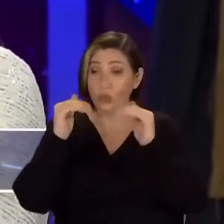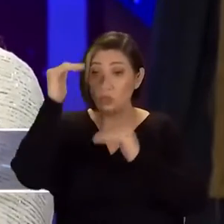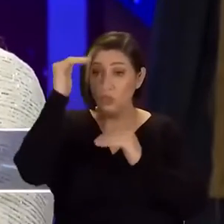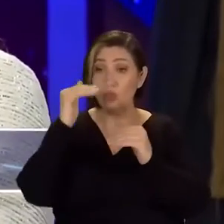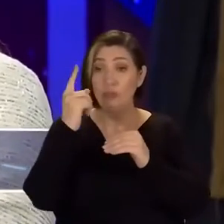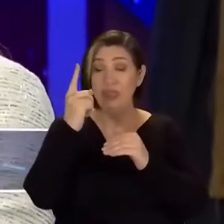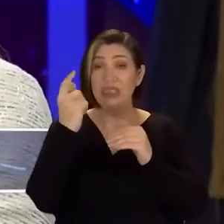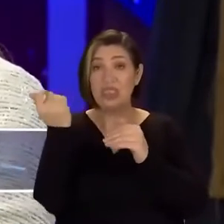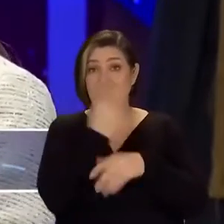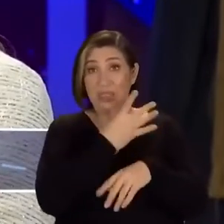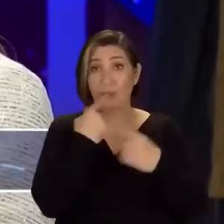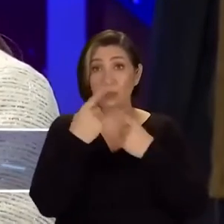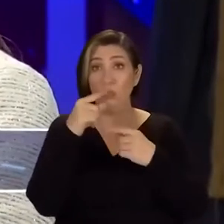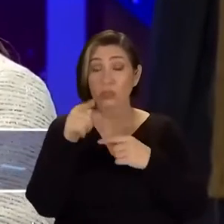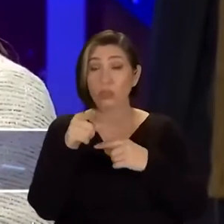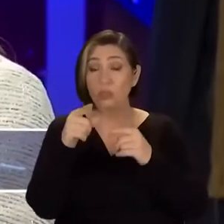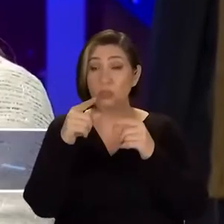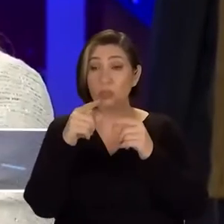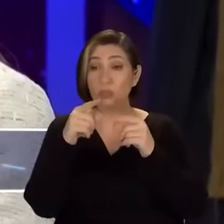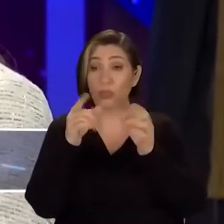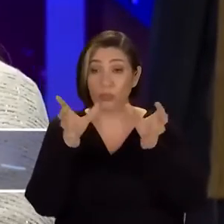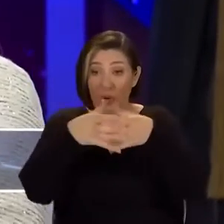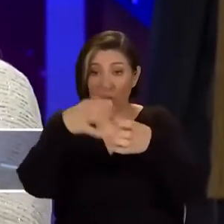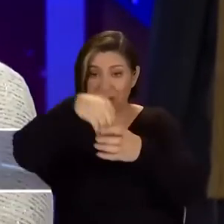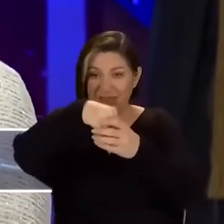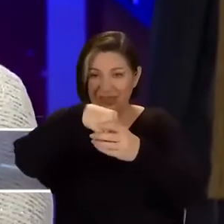bir noddan bahsediyoruz. Hep bu işte blockchain üzerine